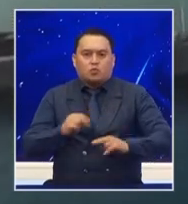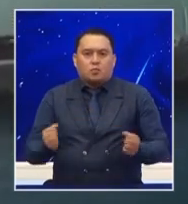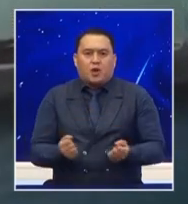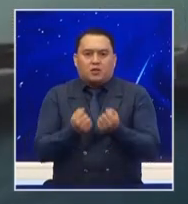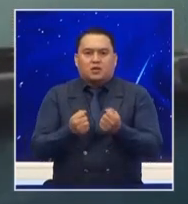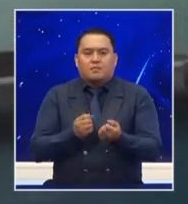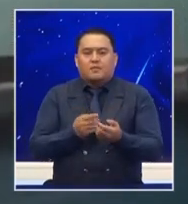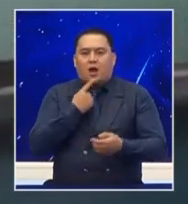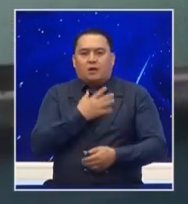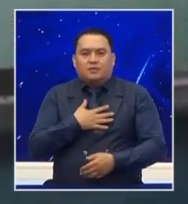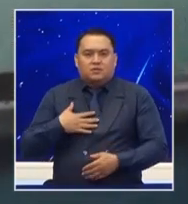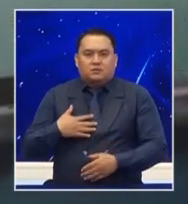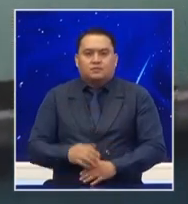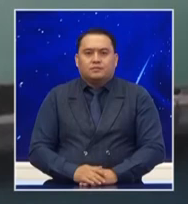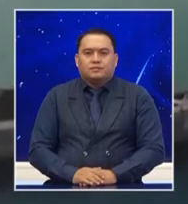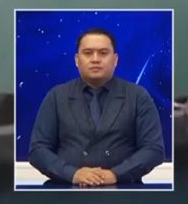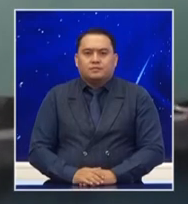поддержку пострадавшего населения.